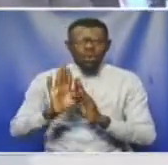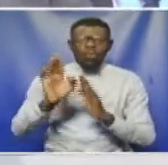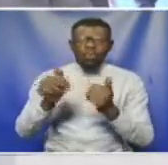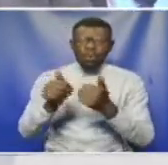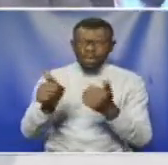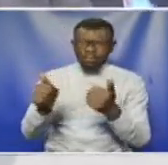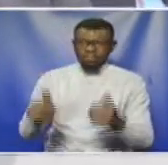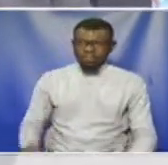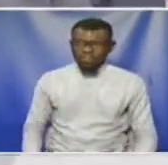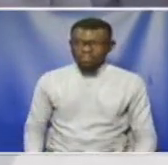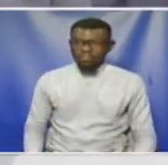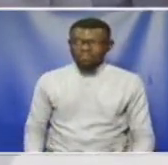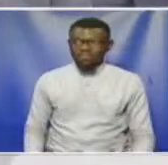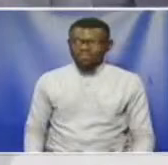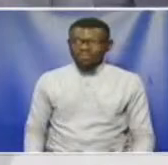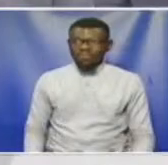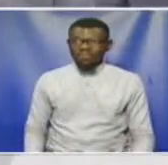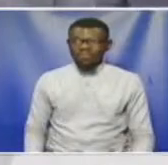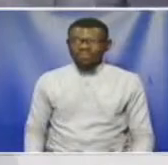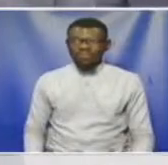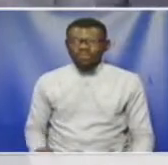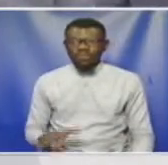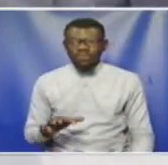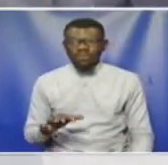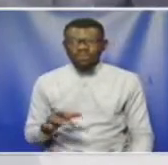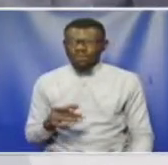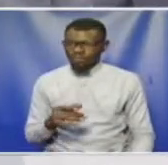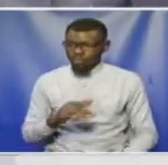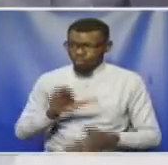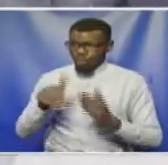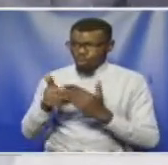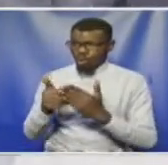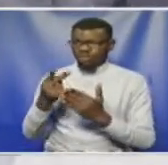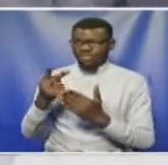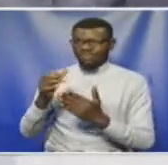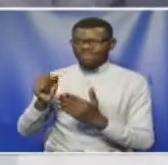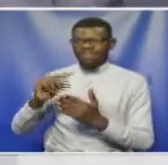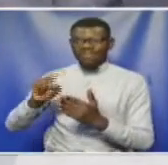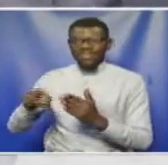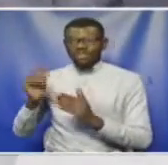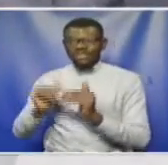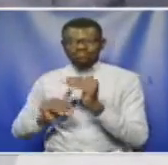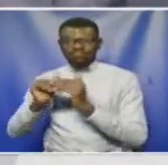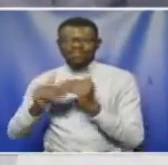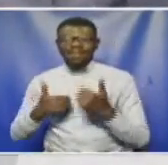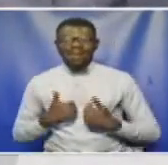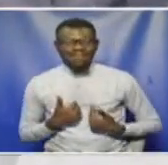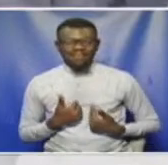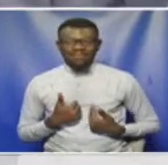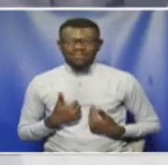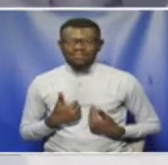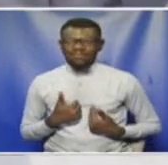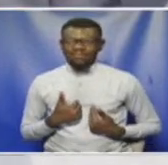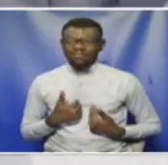all our TTCs have a capacity of 25,000 at this time. That would transmit to about 8,000 a